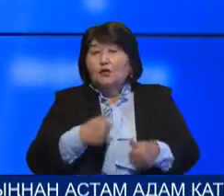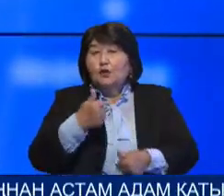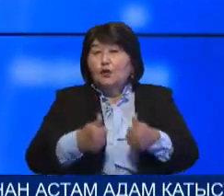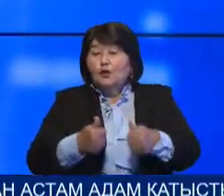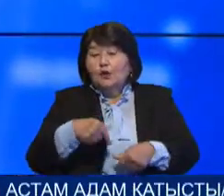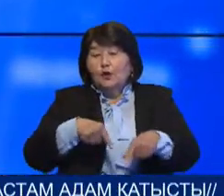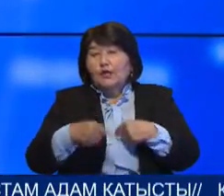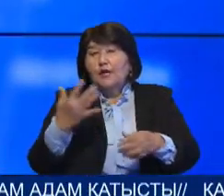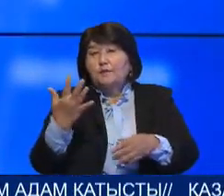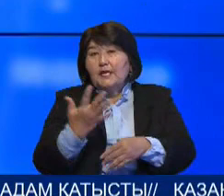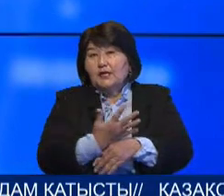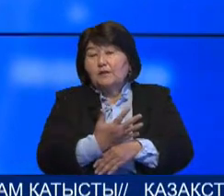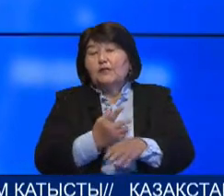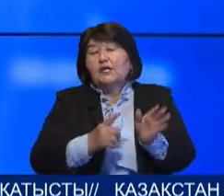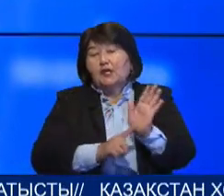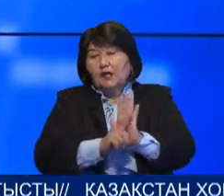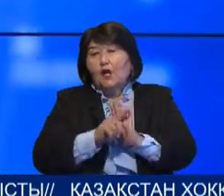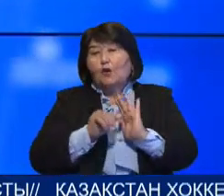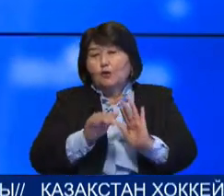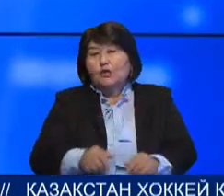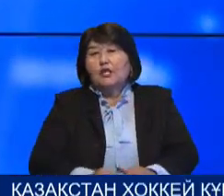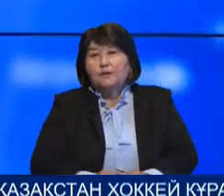додасы биыл 5-ші мәрте жалауын көтерді.